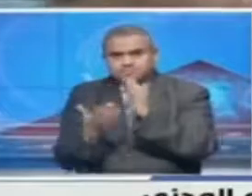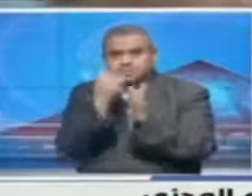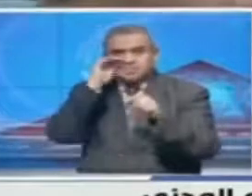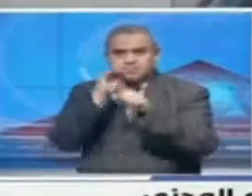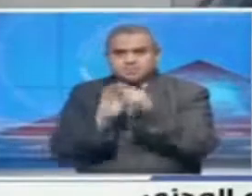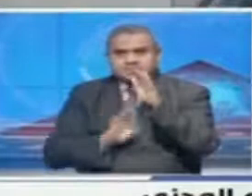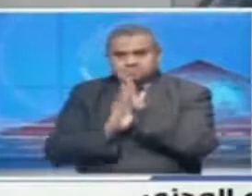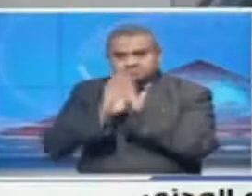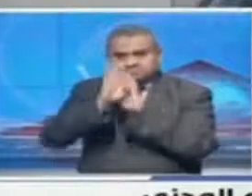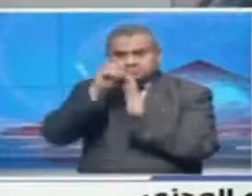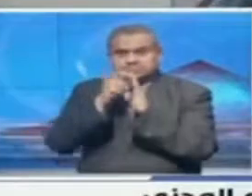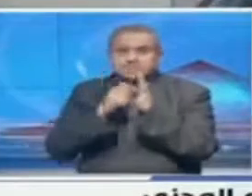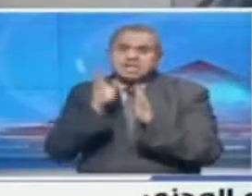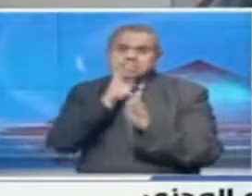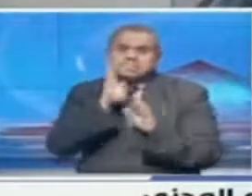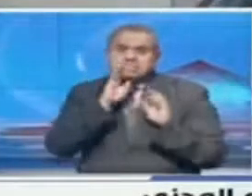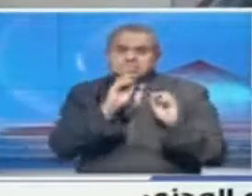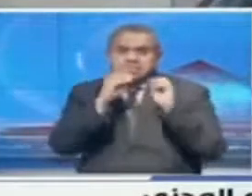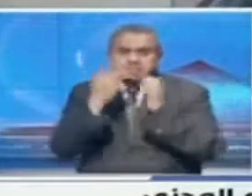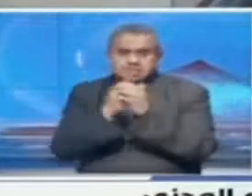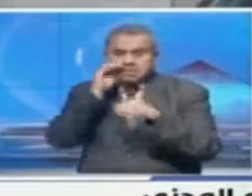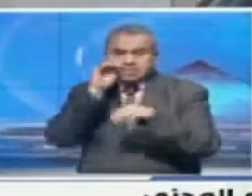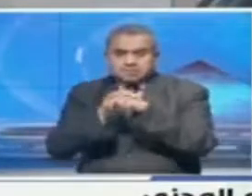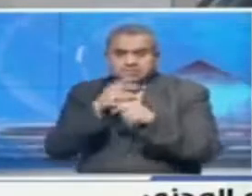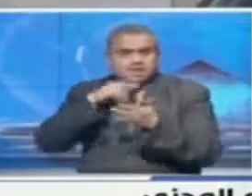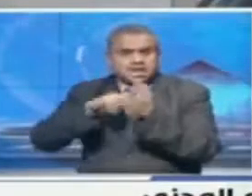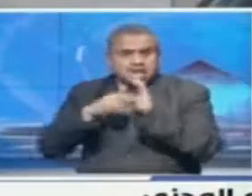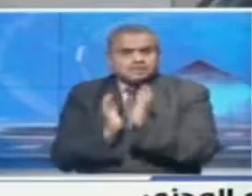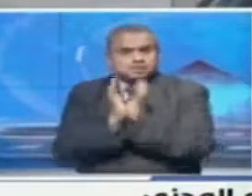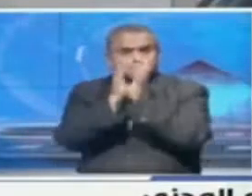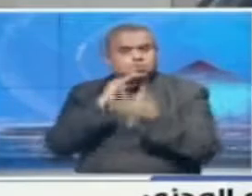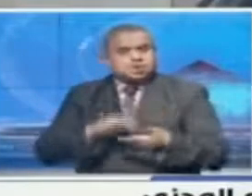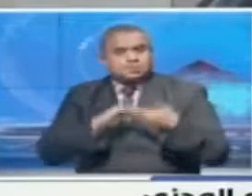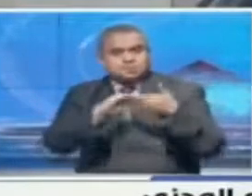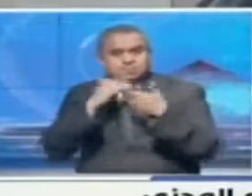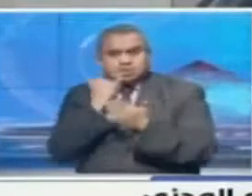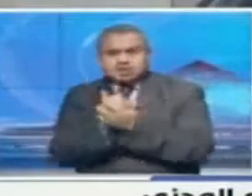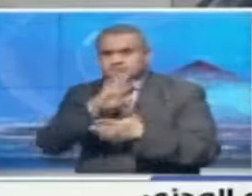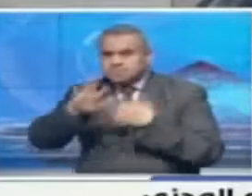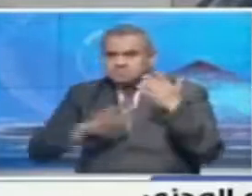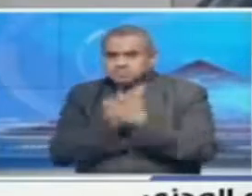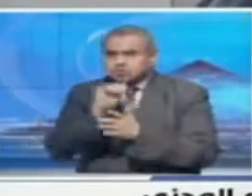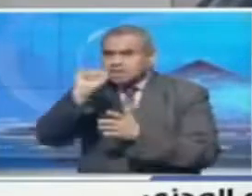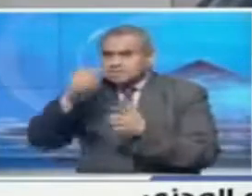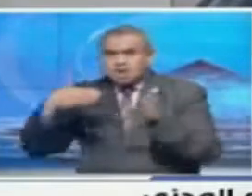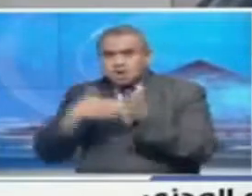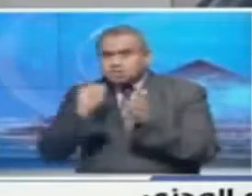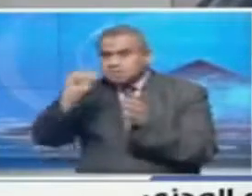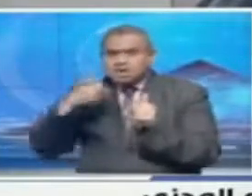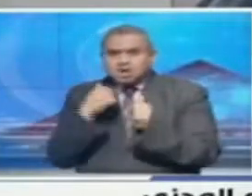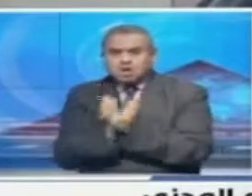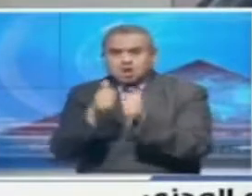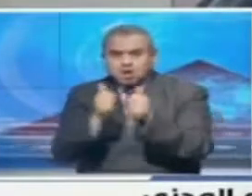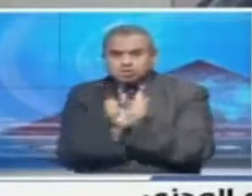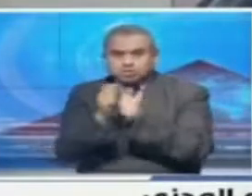مجتمعي بيقوم على رصد الظواهر الاجتماعية وعلى تسجيل كل بيانات الأسر المتاحة